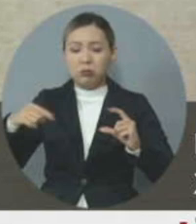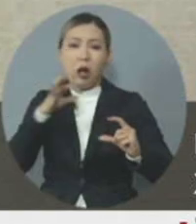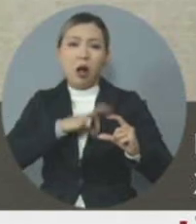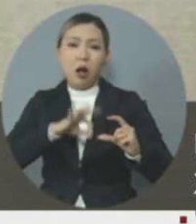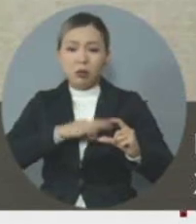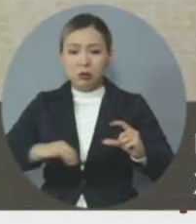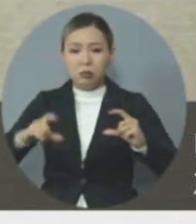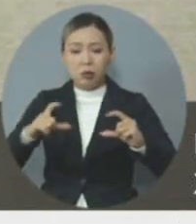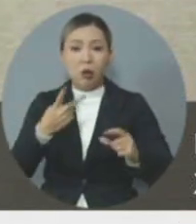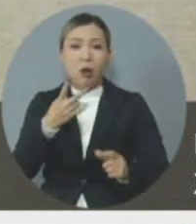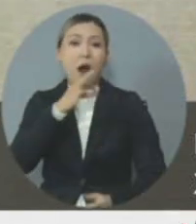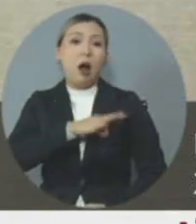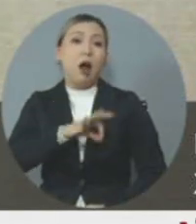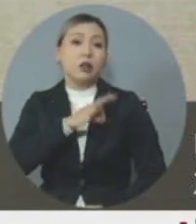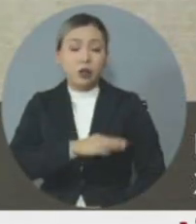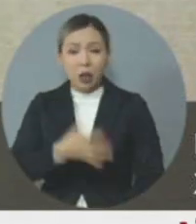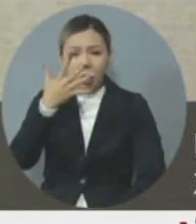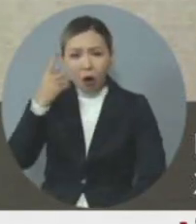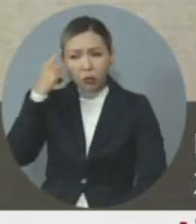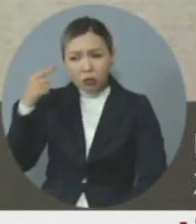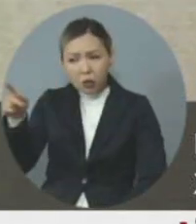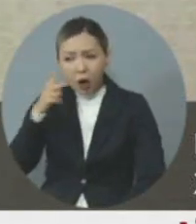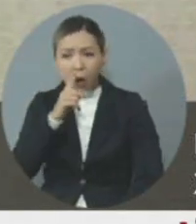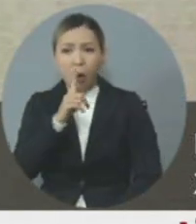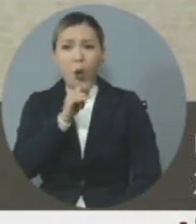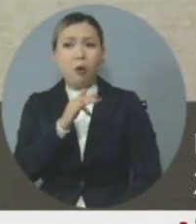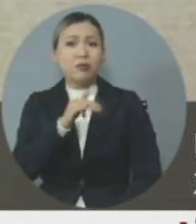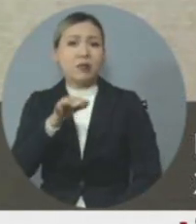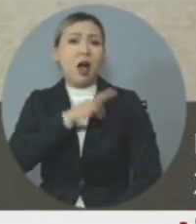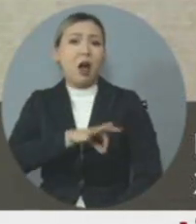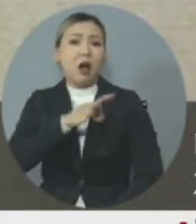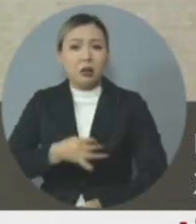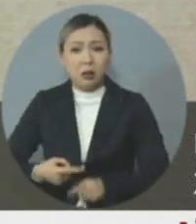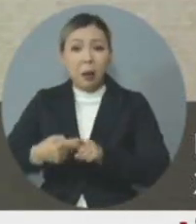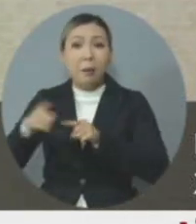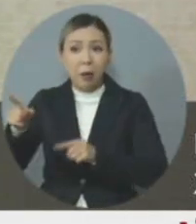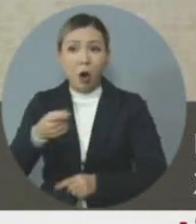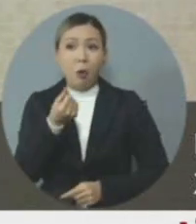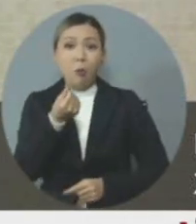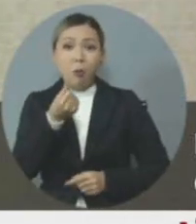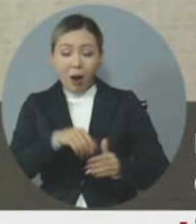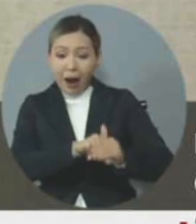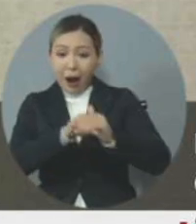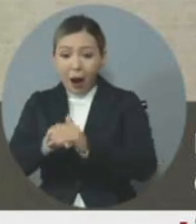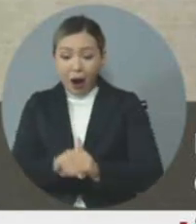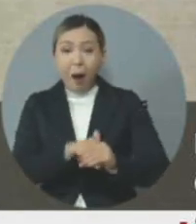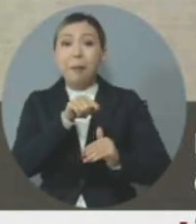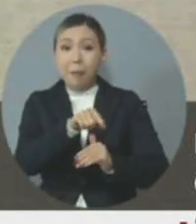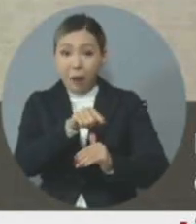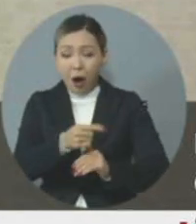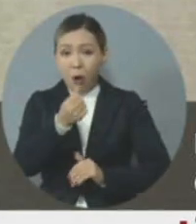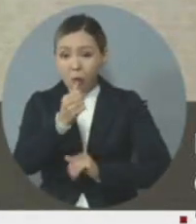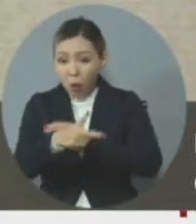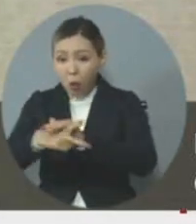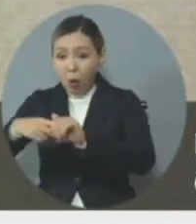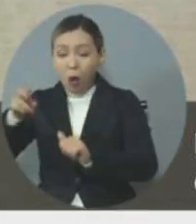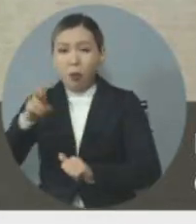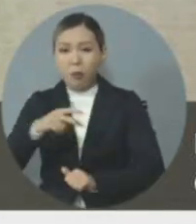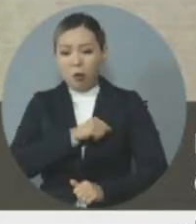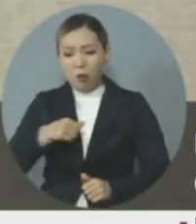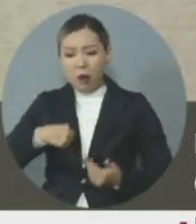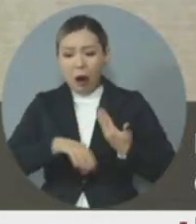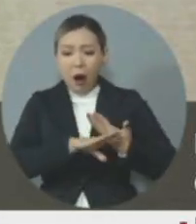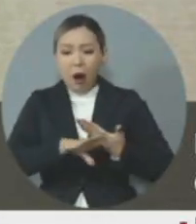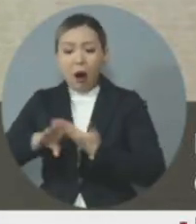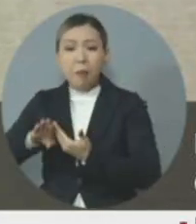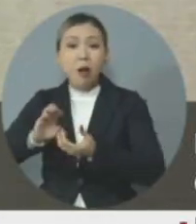яах юм бол бүх хувьцааны нөгөө ашиг магадгүй нэг мөнгө хадгалж байгаа банкнд хулгай гаруул тэр мөнгө хадгалж байгаа хүмүүс сорт хийсэн гэдэг шүү дээ тийм үү? Яг тэрэн